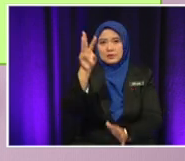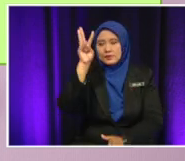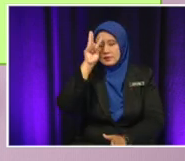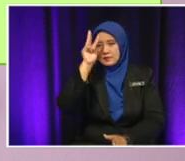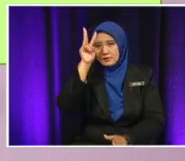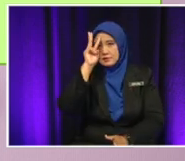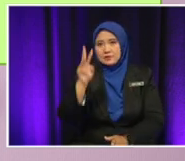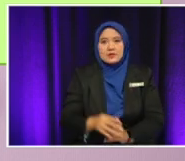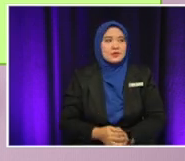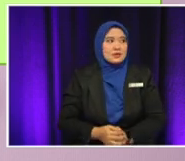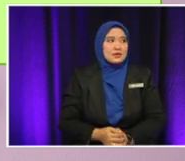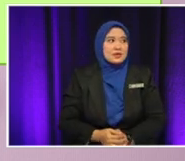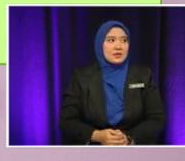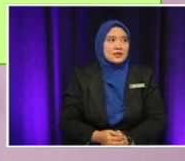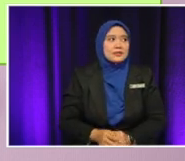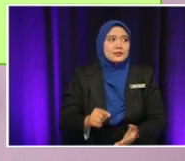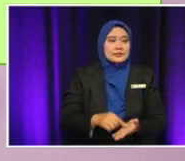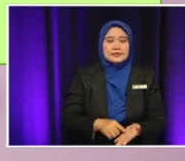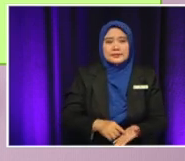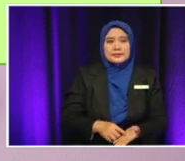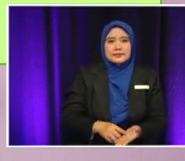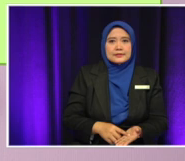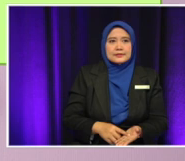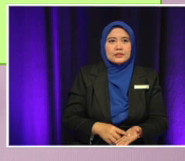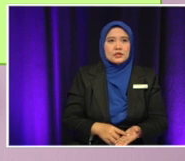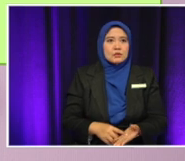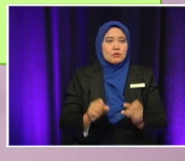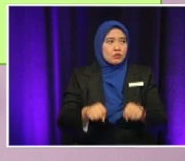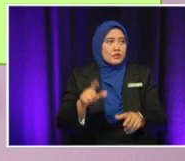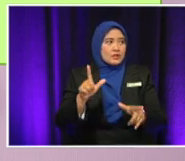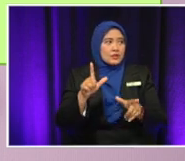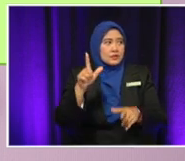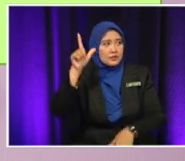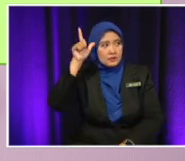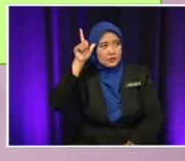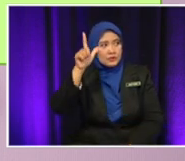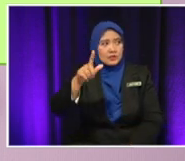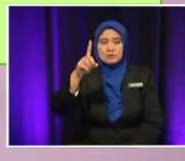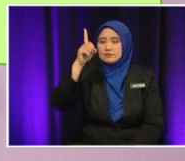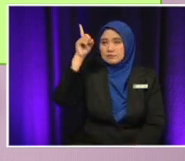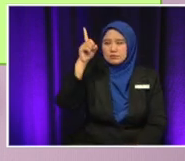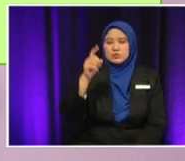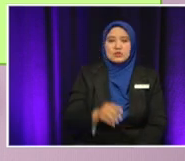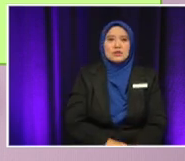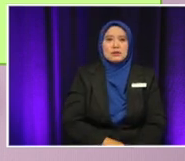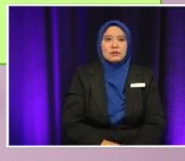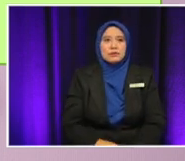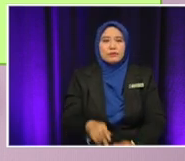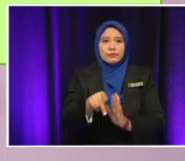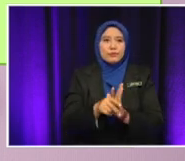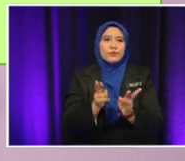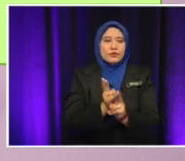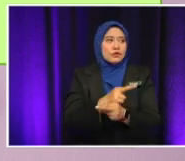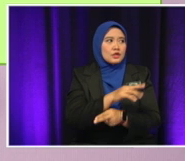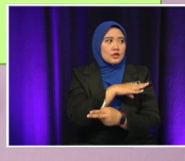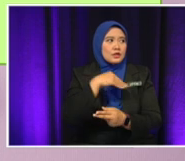ruang jawaban jadi kaidah PK dan audien boleh berinteraksi secara terus komplain yang diselesaikan adalah terhebat